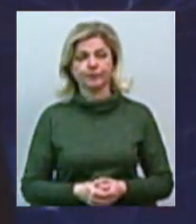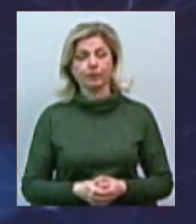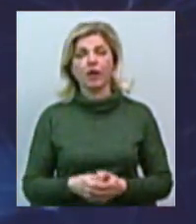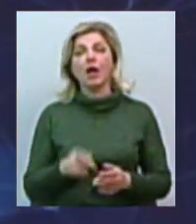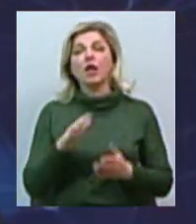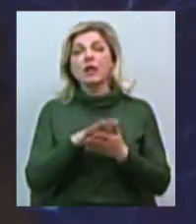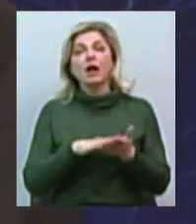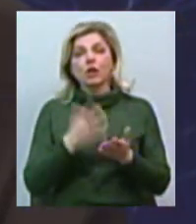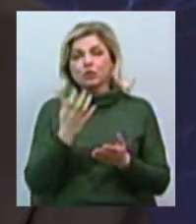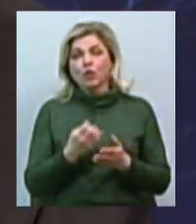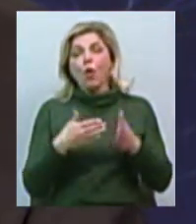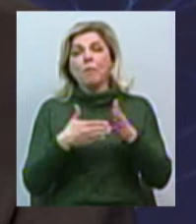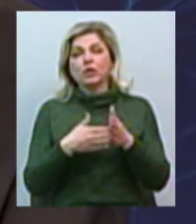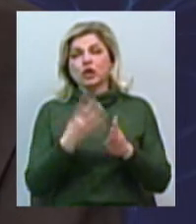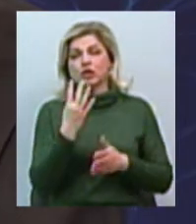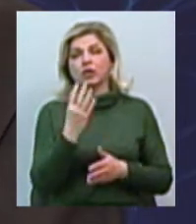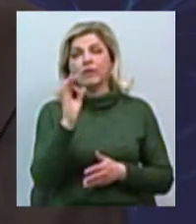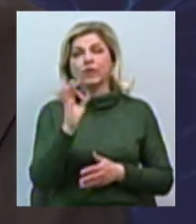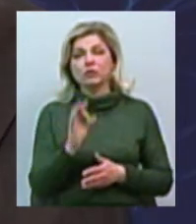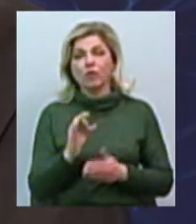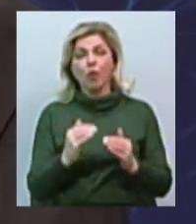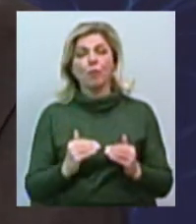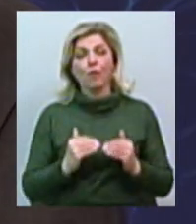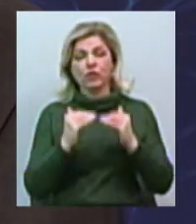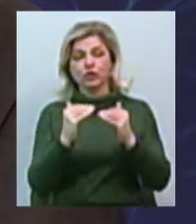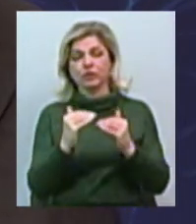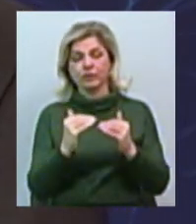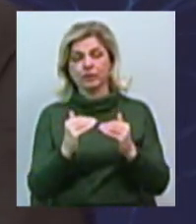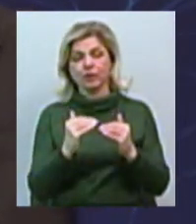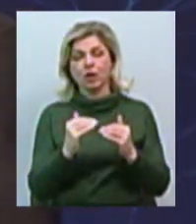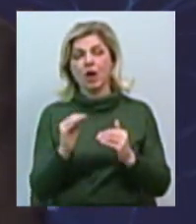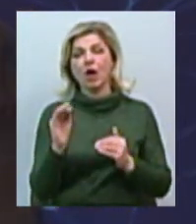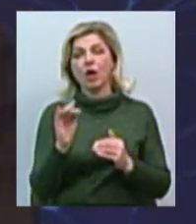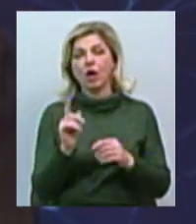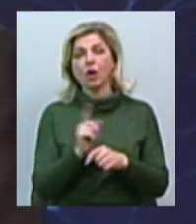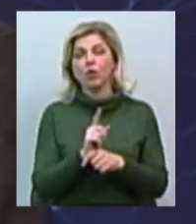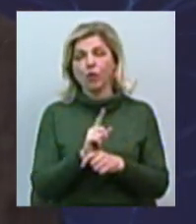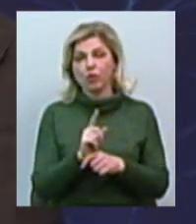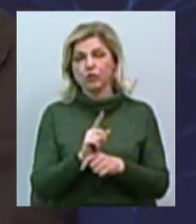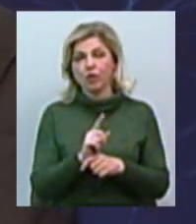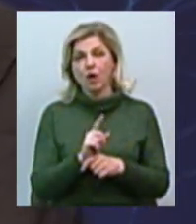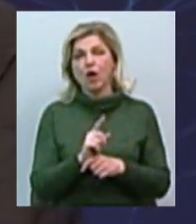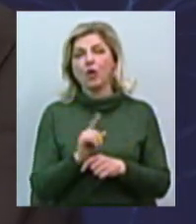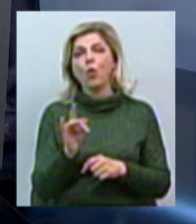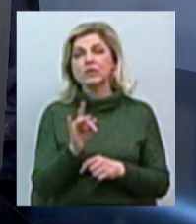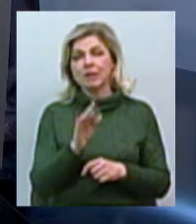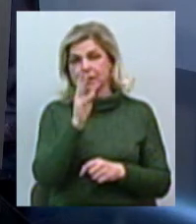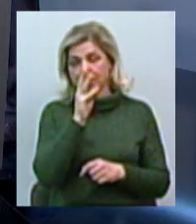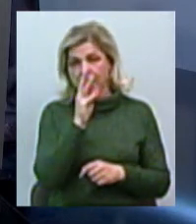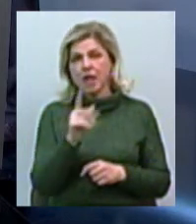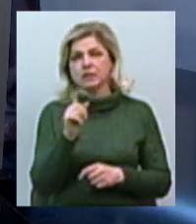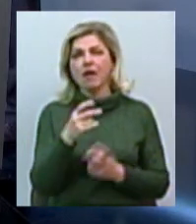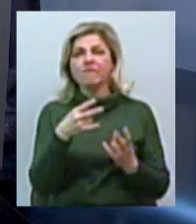обмежується 4% сьогодні підвищений розмір заробітної плати за роботу в шкідливих умовах